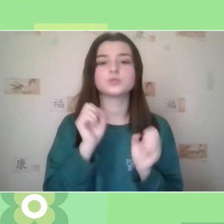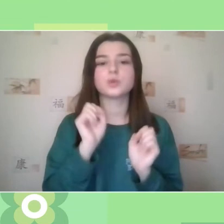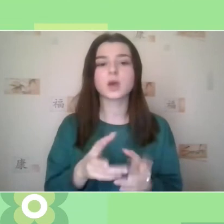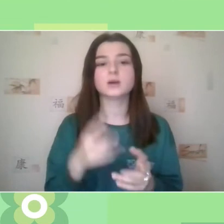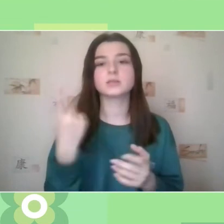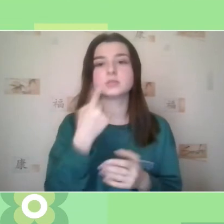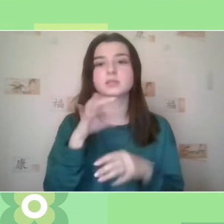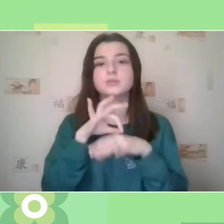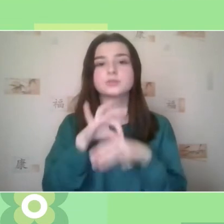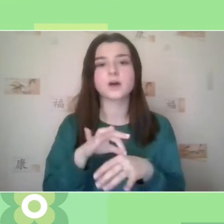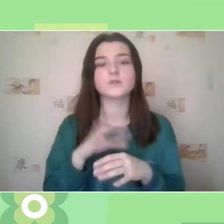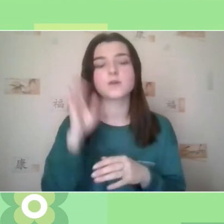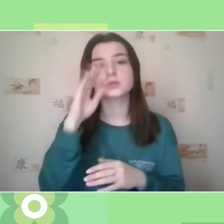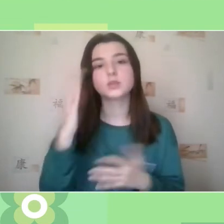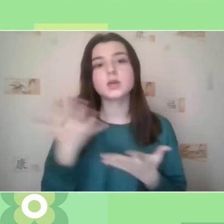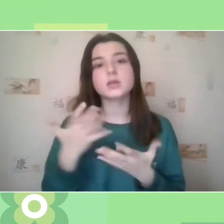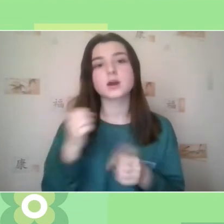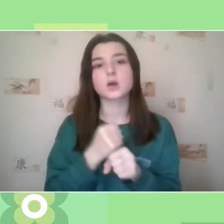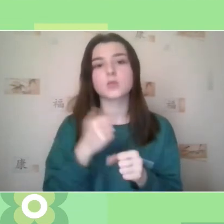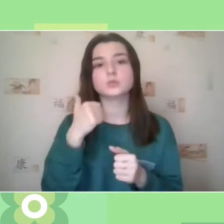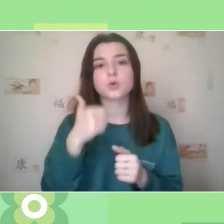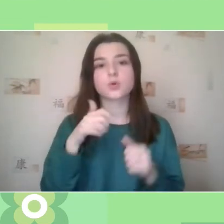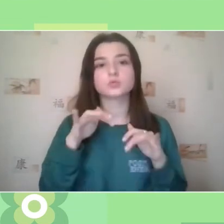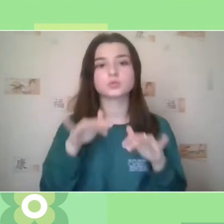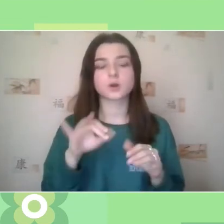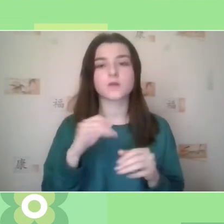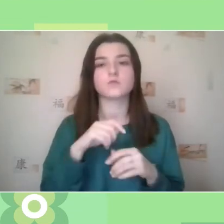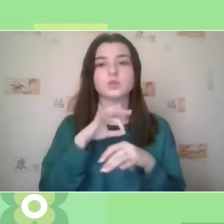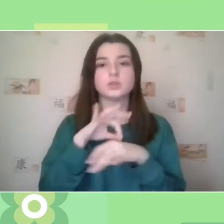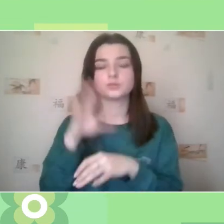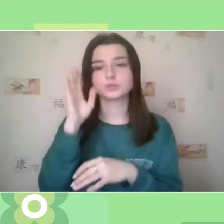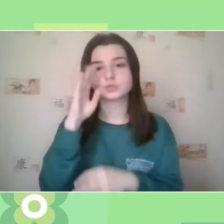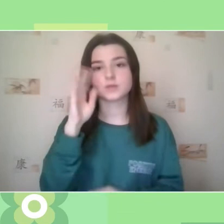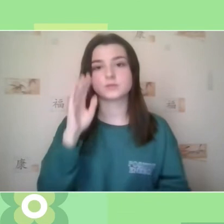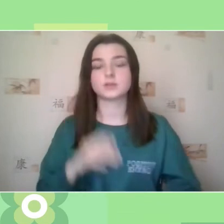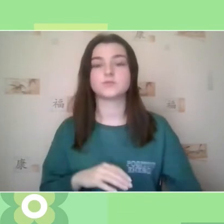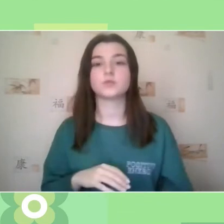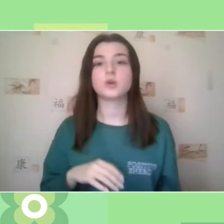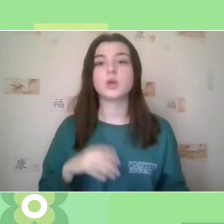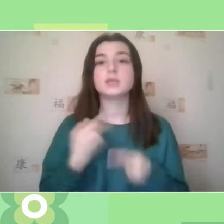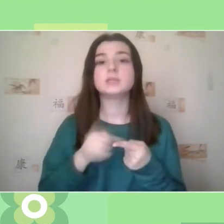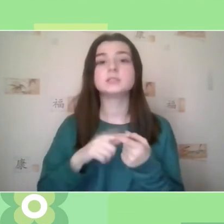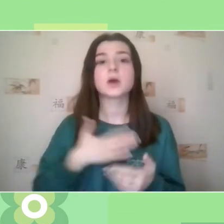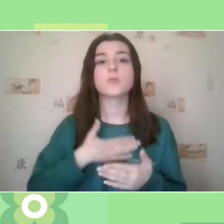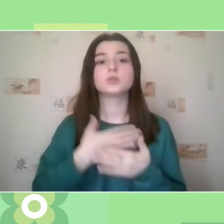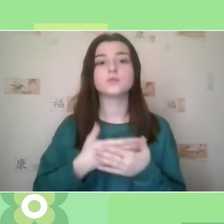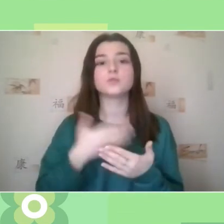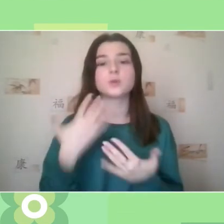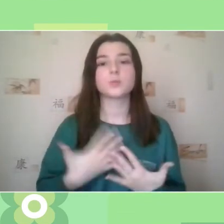ще й робить хорошу справу. І насправді це багатьох, і мене, наприклад, також мотивує до того, щоб купувати воду в